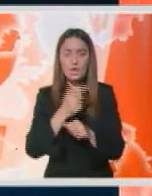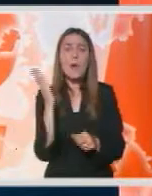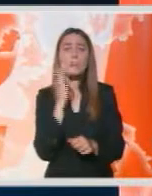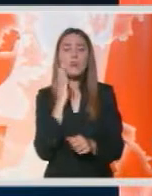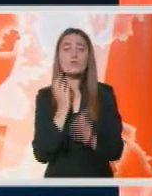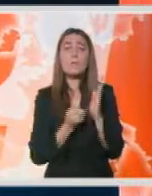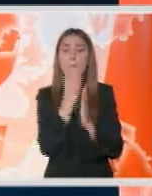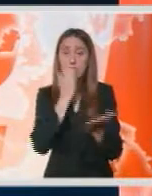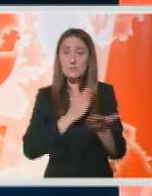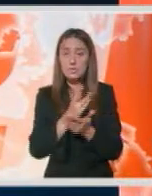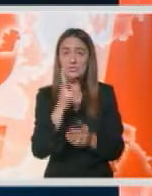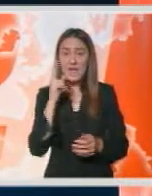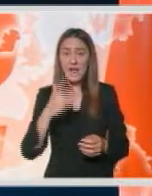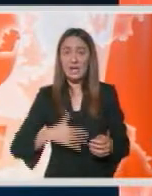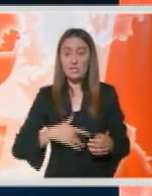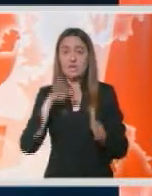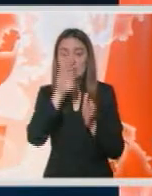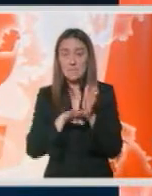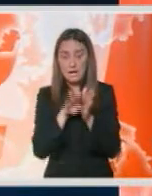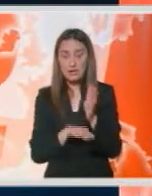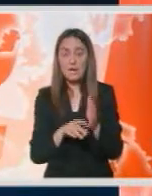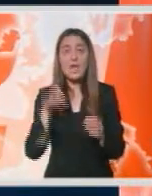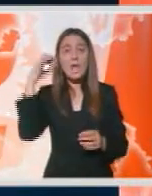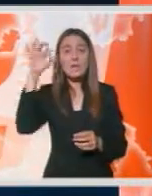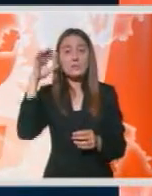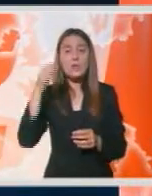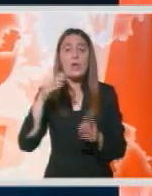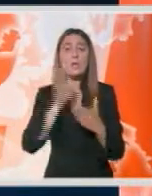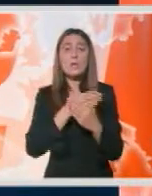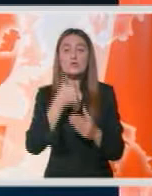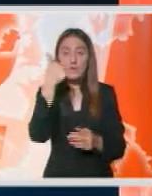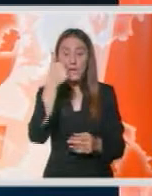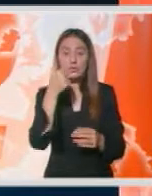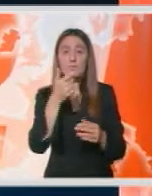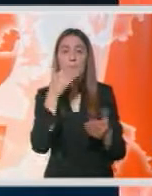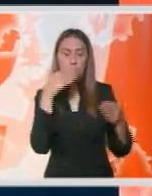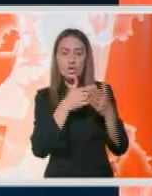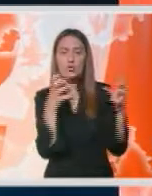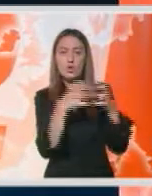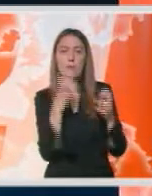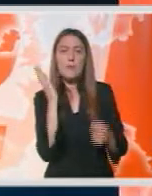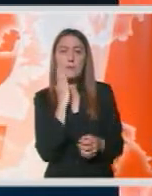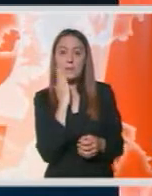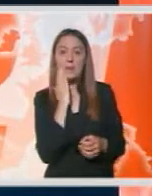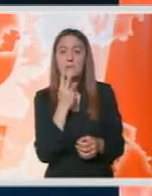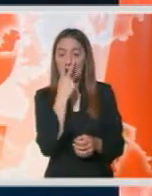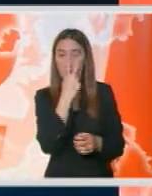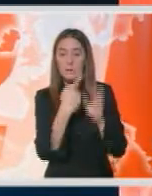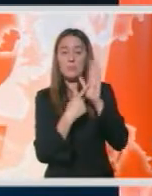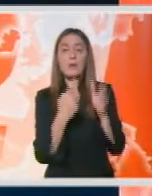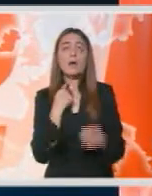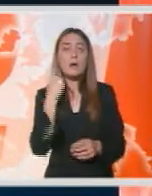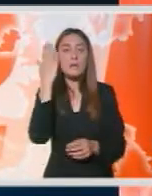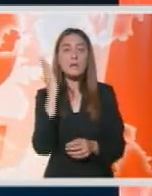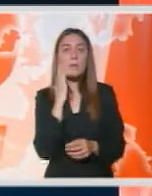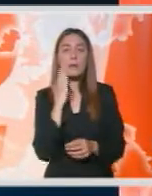SAD-u se broj slučajeva raka želuca smanjuje, izuzev među jednom određenom grupom Amerikanaca. Gledamo prilog